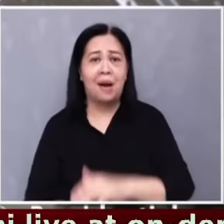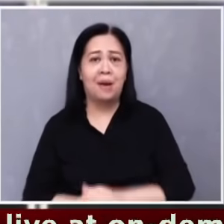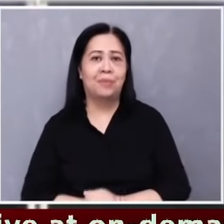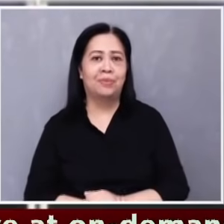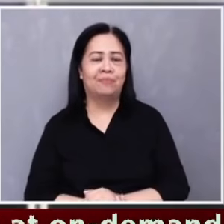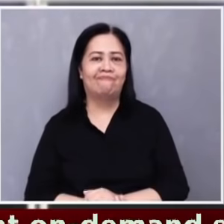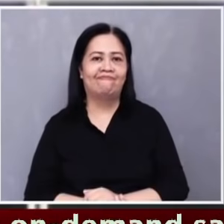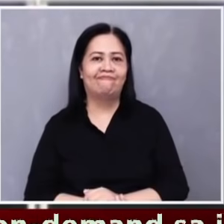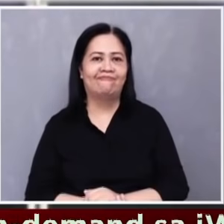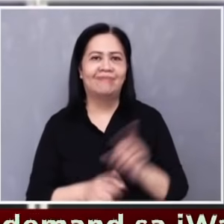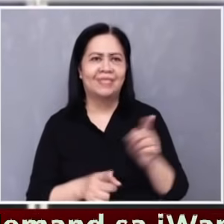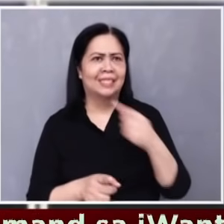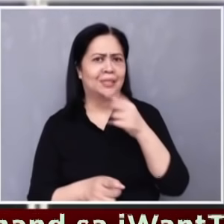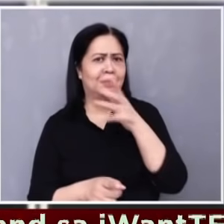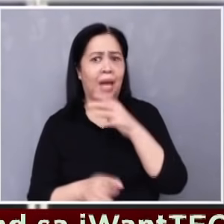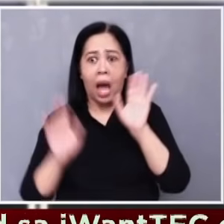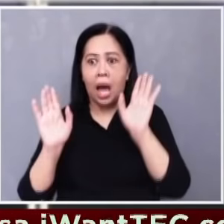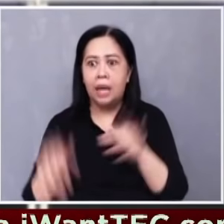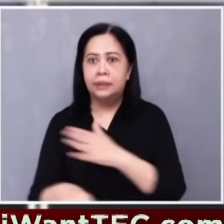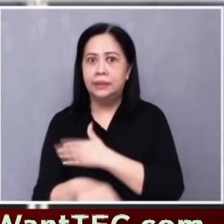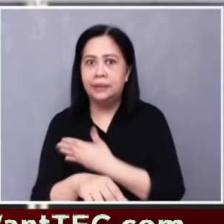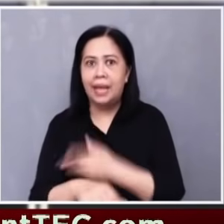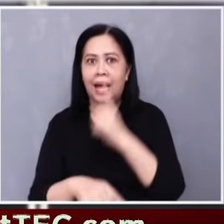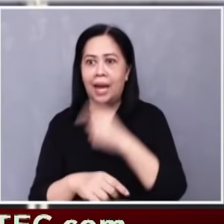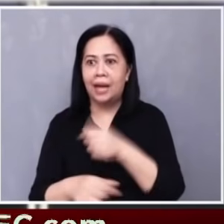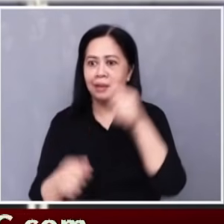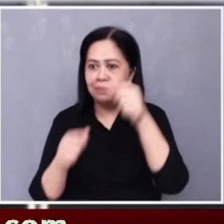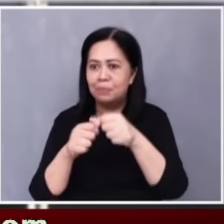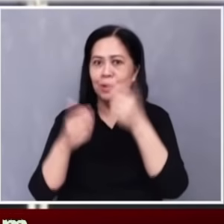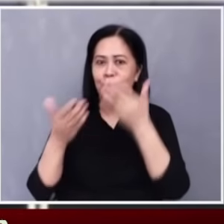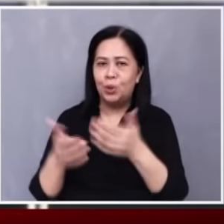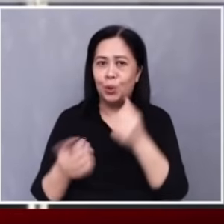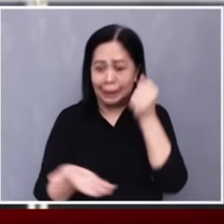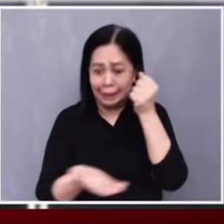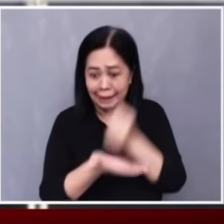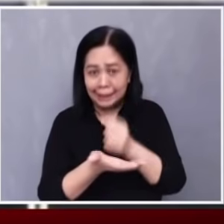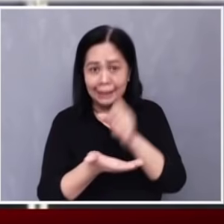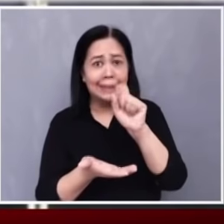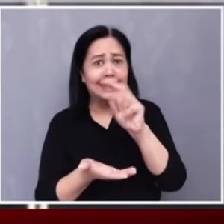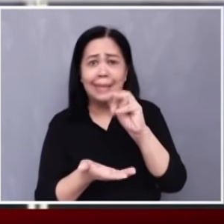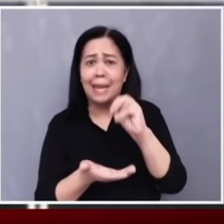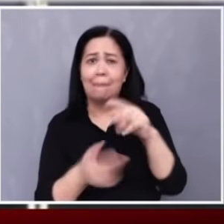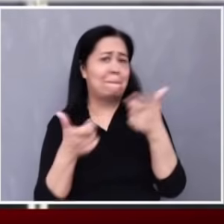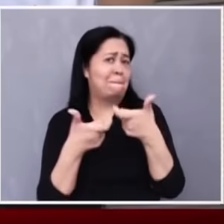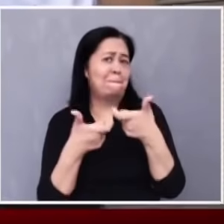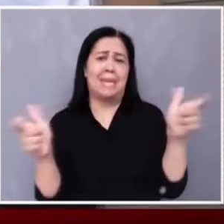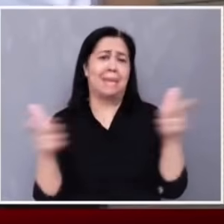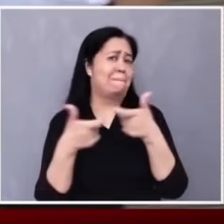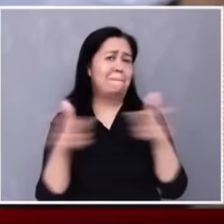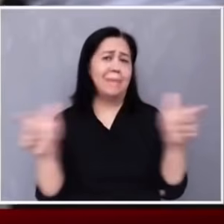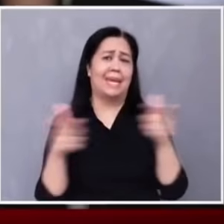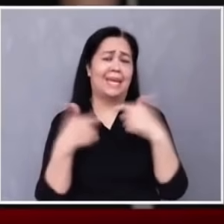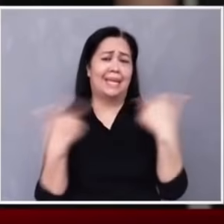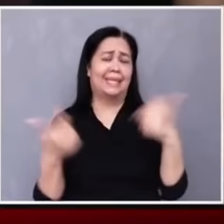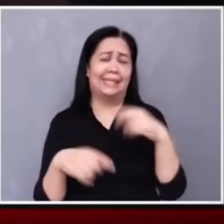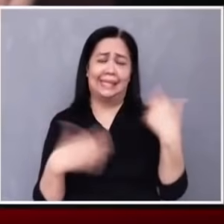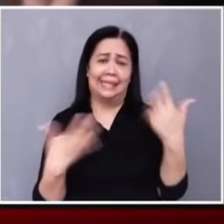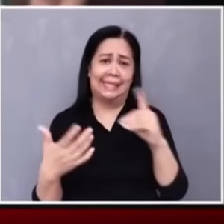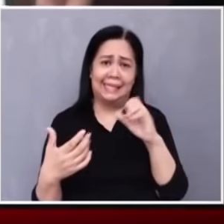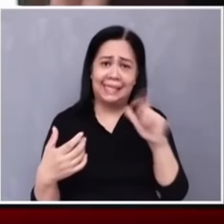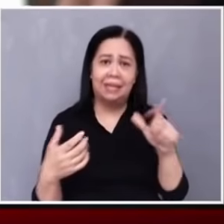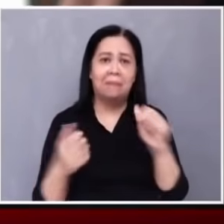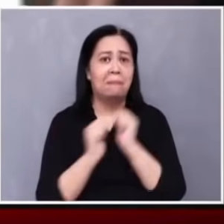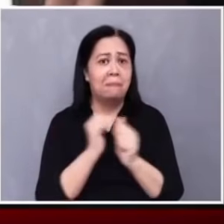She said, "Anak, they're going to commemorate you on a stamp. This is a big, big deal. It just means that